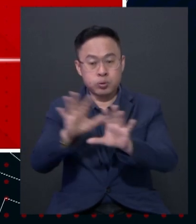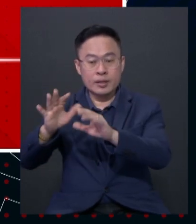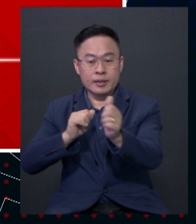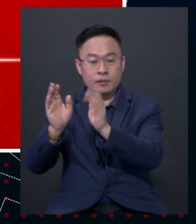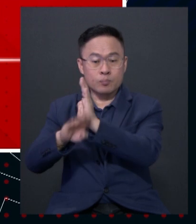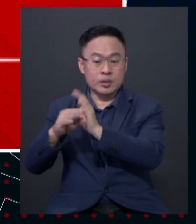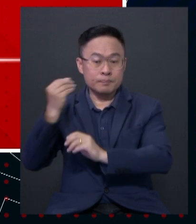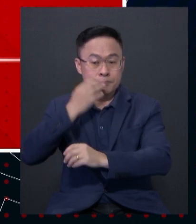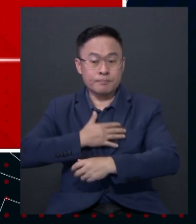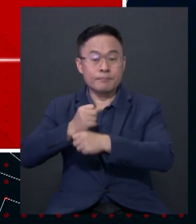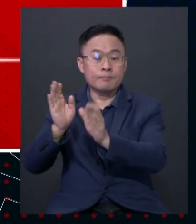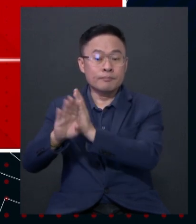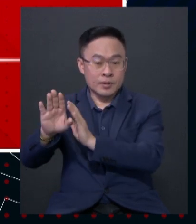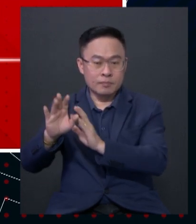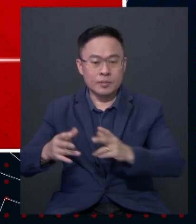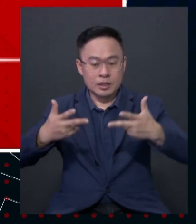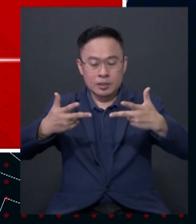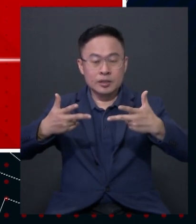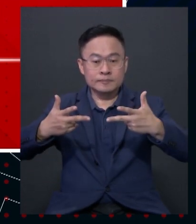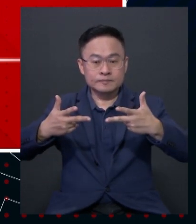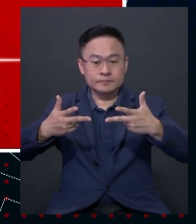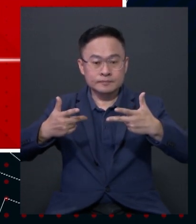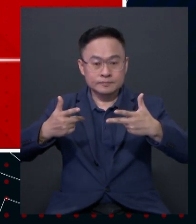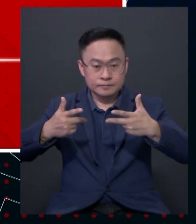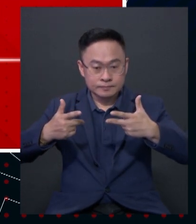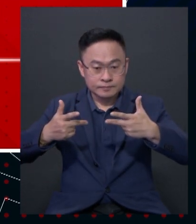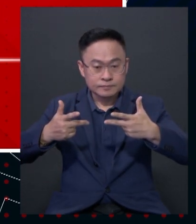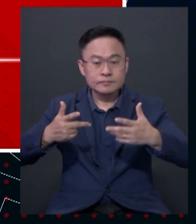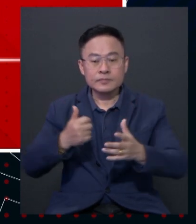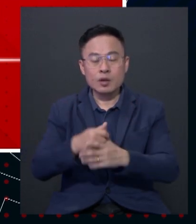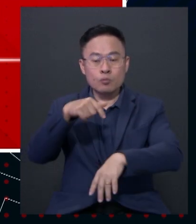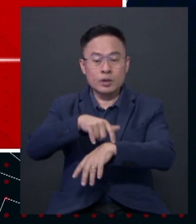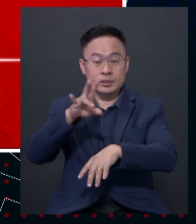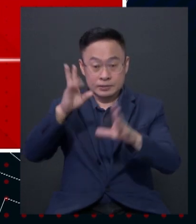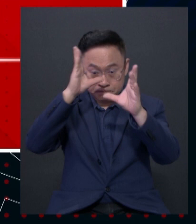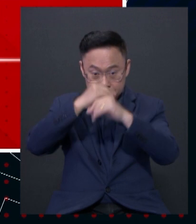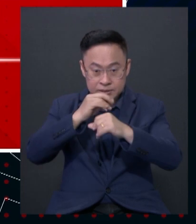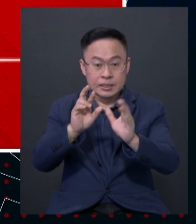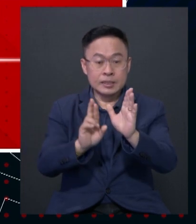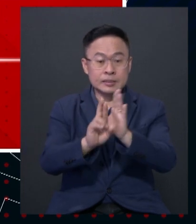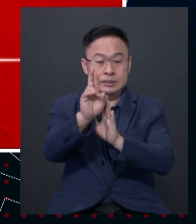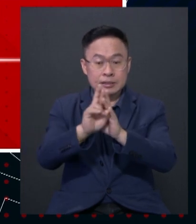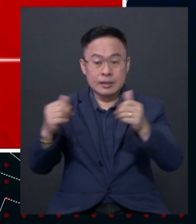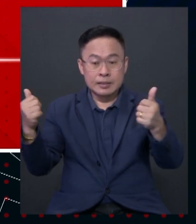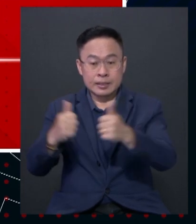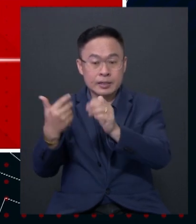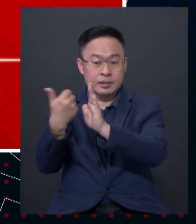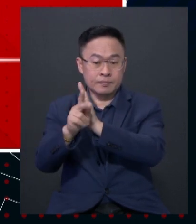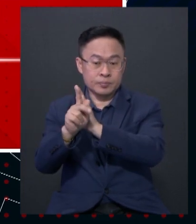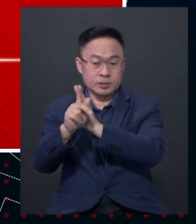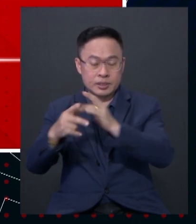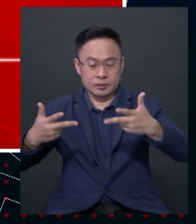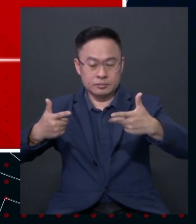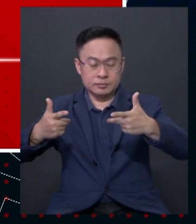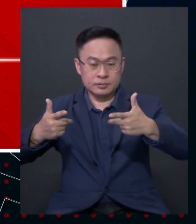ทางคู่สุดท้ายนะคะก็ 18:30 นเช่นเดียวกันเป็นลีโอเชียงรายขออภัยค่ะ 13:00 นตรงนะลีโอเชียงรายค่ะจะเปิดบ้านเจอกับข